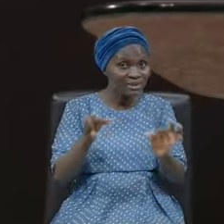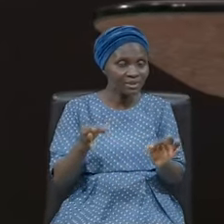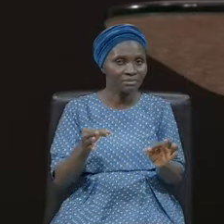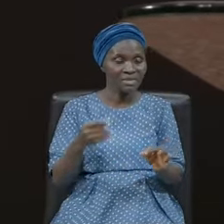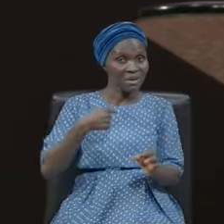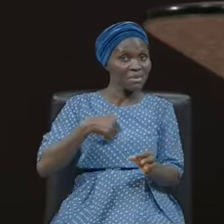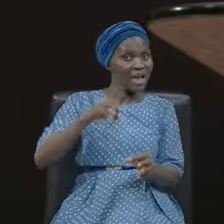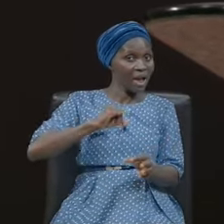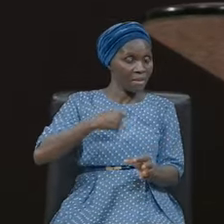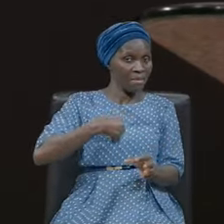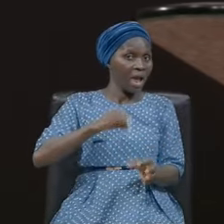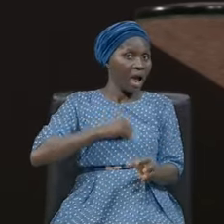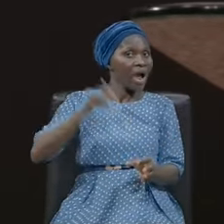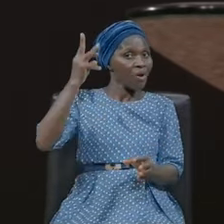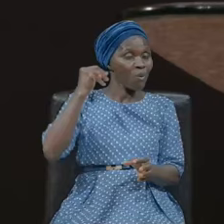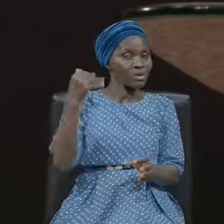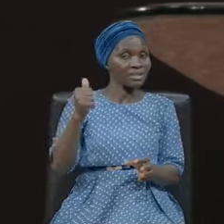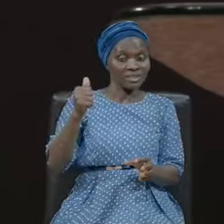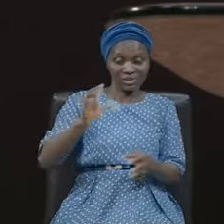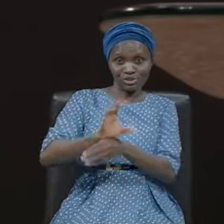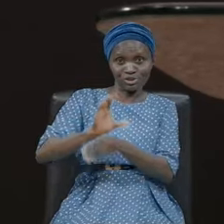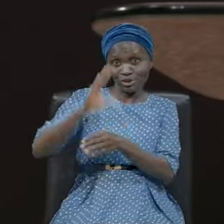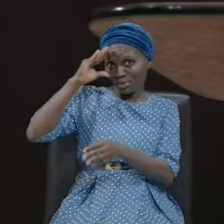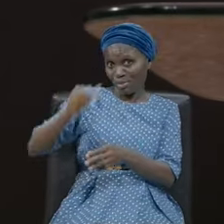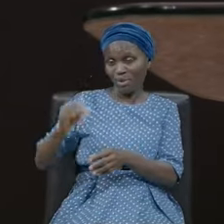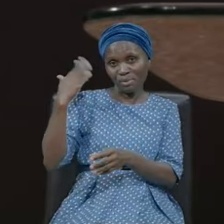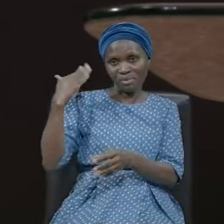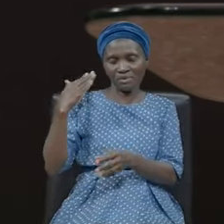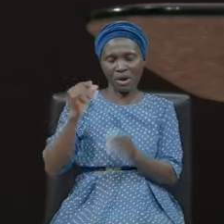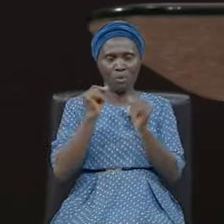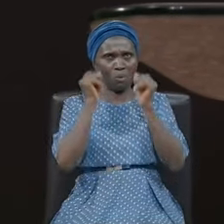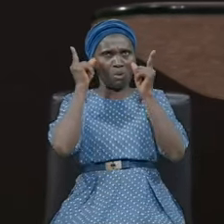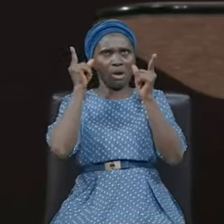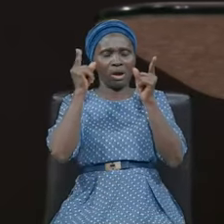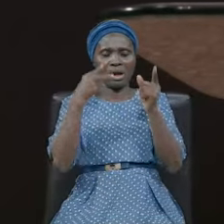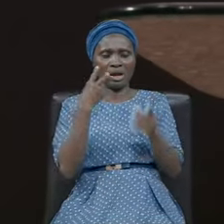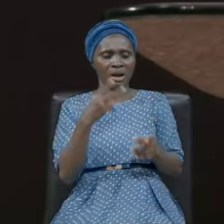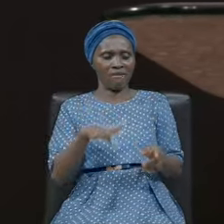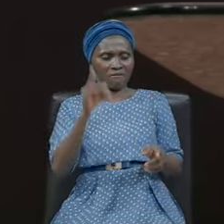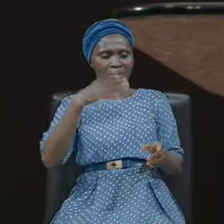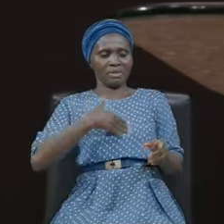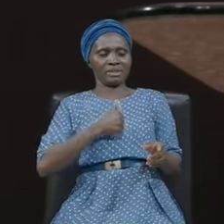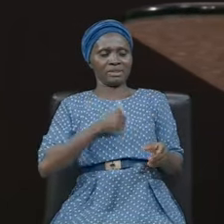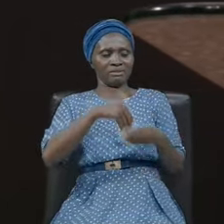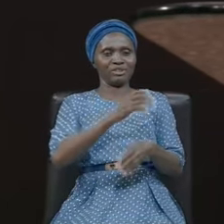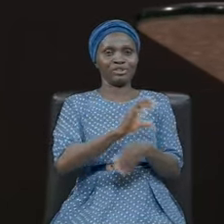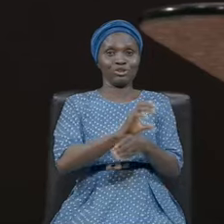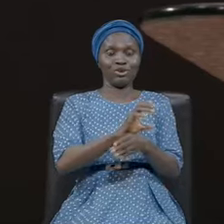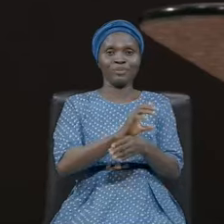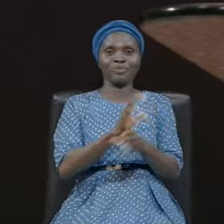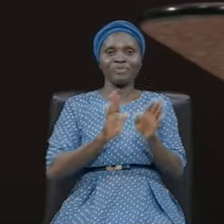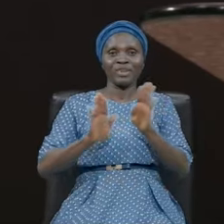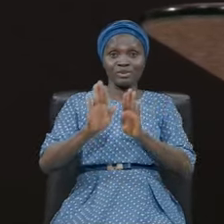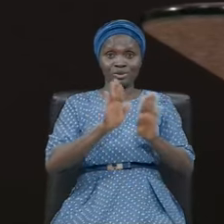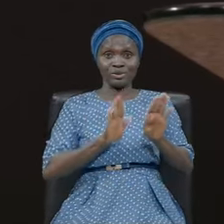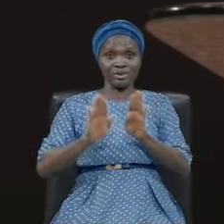J'étais un garçon d'église. Je me réveille et puis je me vois à l'église, à l'école de